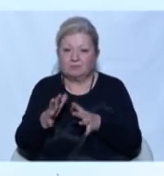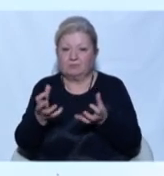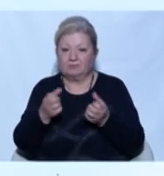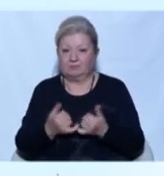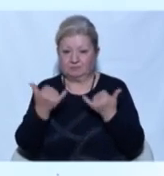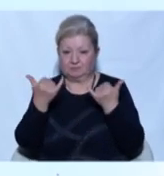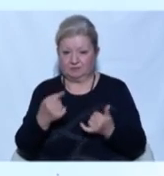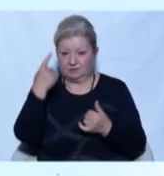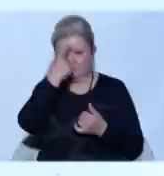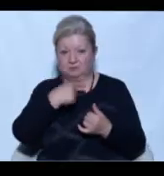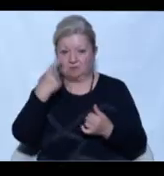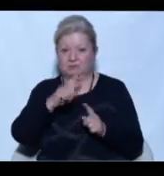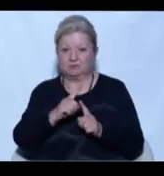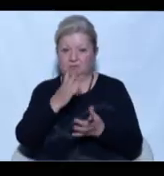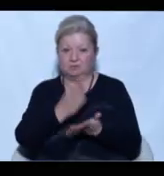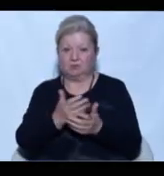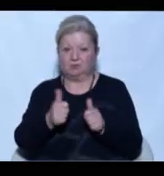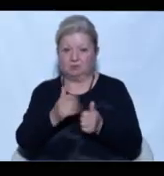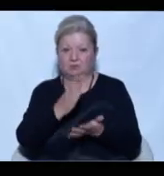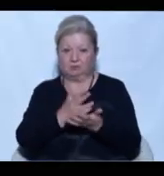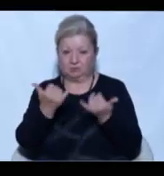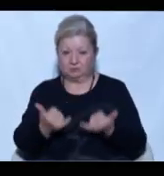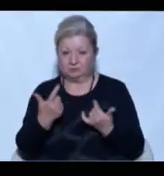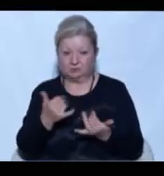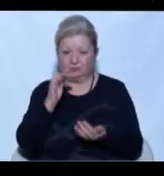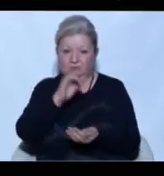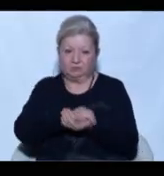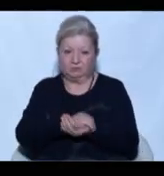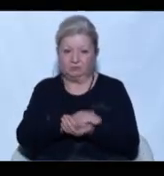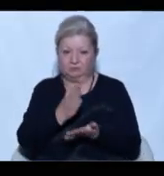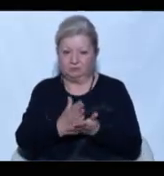დედამიწის დღევანდელი სახე ისეთი როგორიც ჩვენ ვიცნობთ დედამიწას.